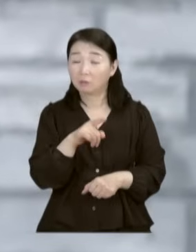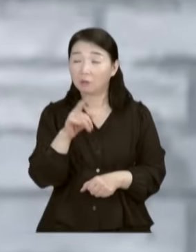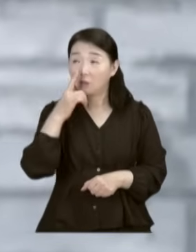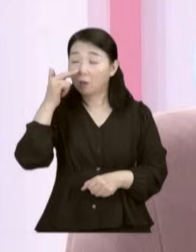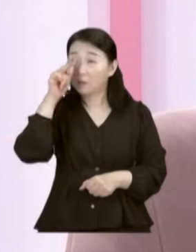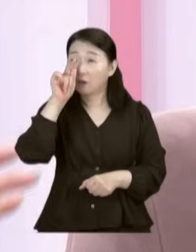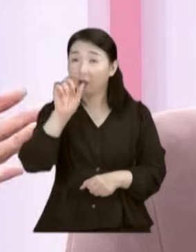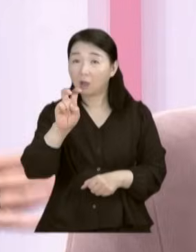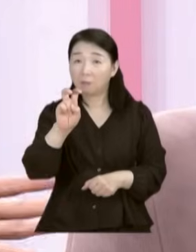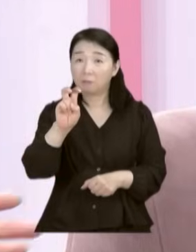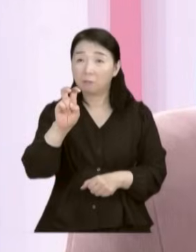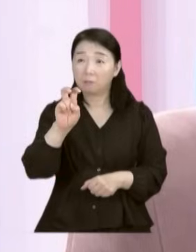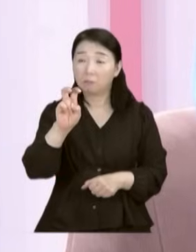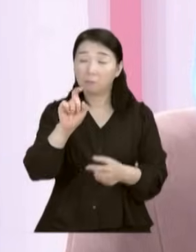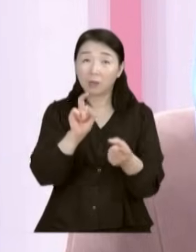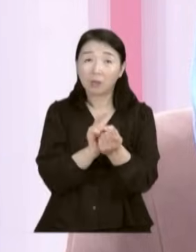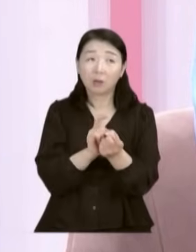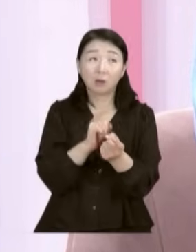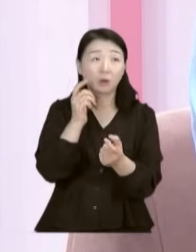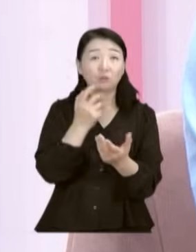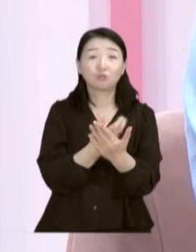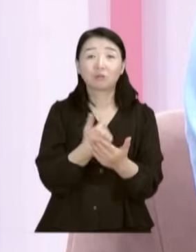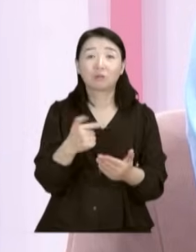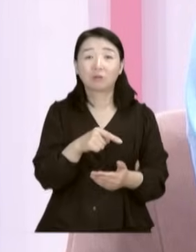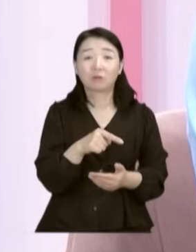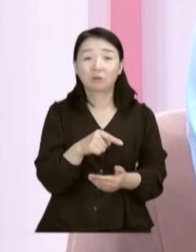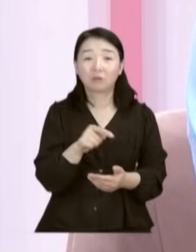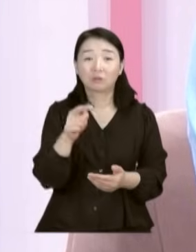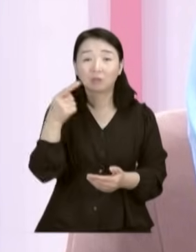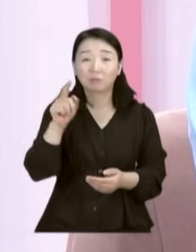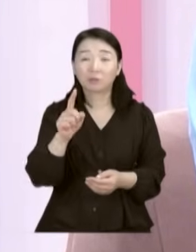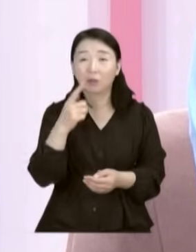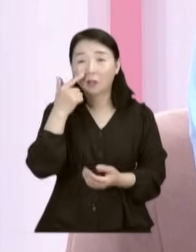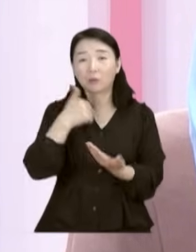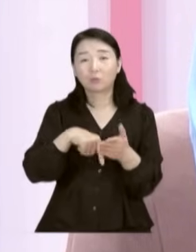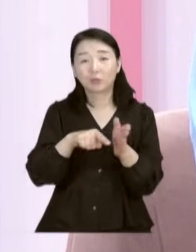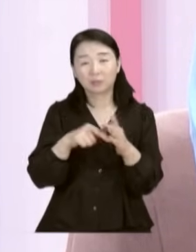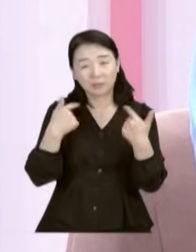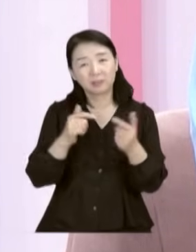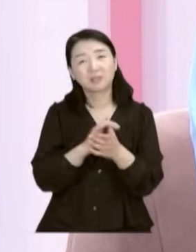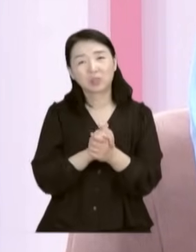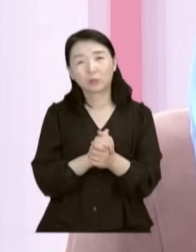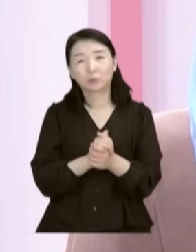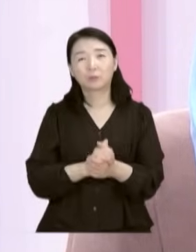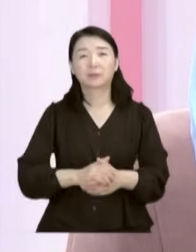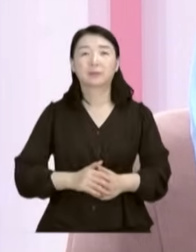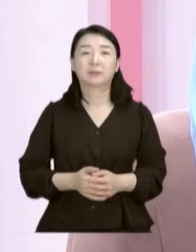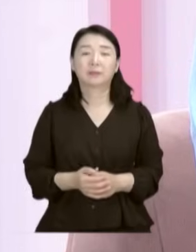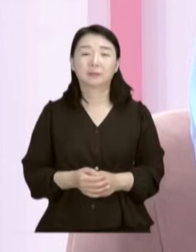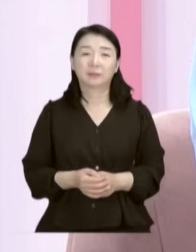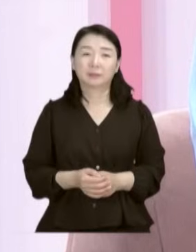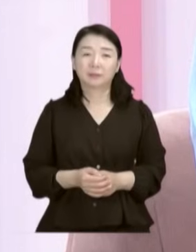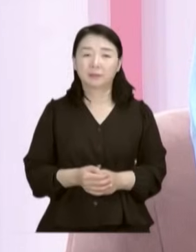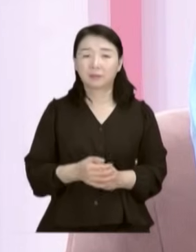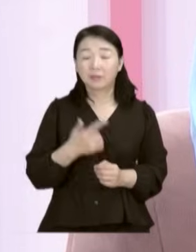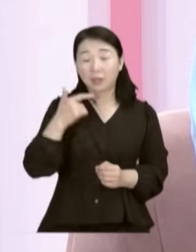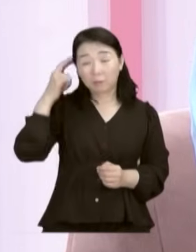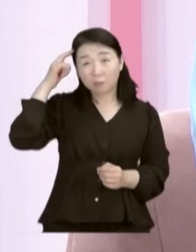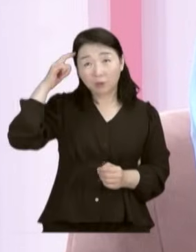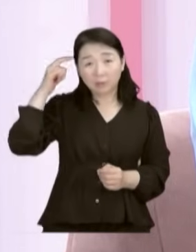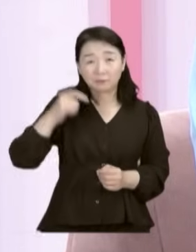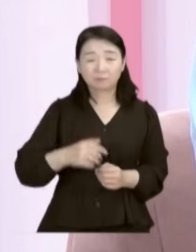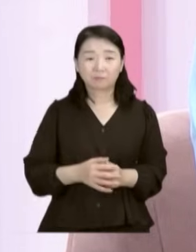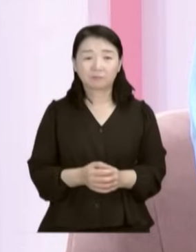생각을 읽는데 아빠가 암에 걸렸다고 하니까 애들 너무 충격을 받더라고요 그 다음부터 애들이 아빠를 위해 기도하기